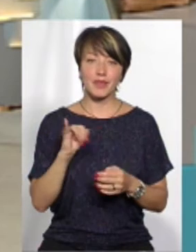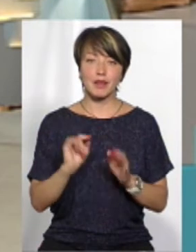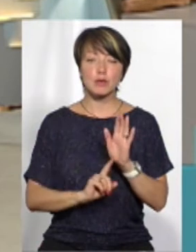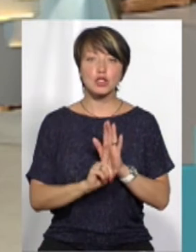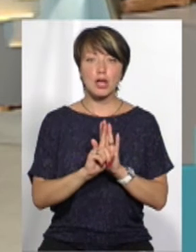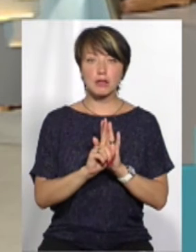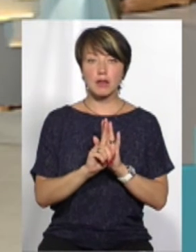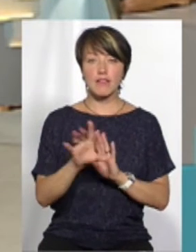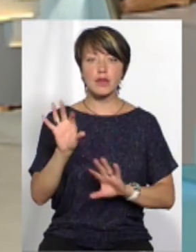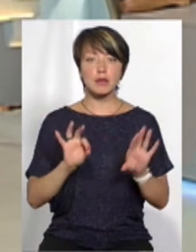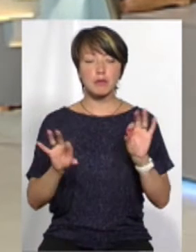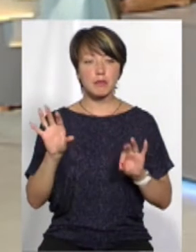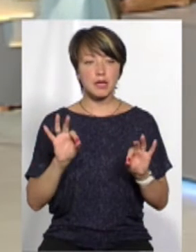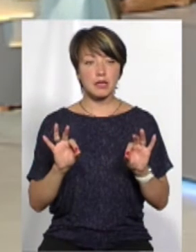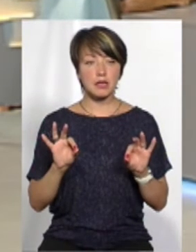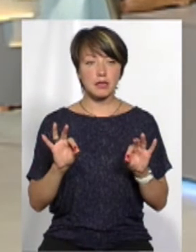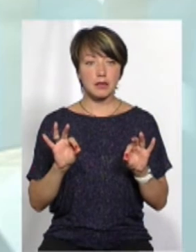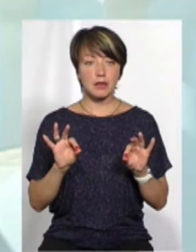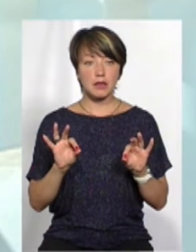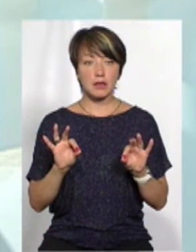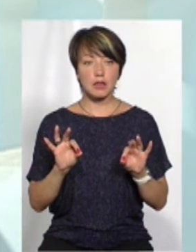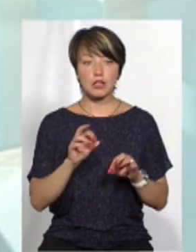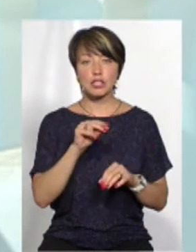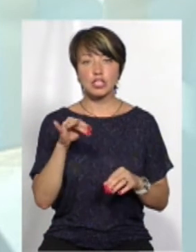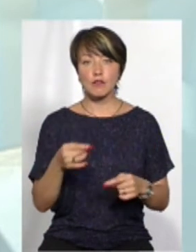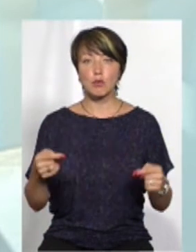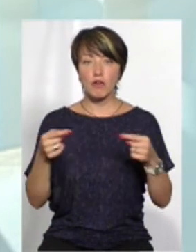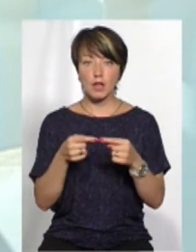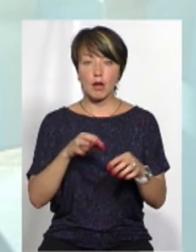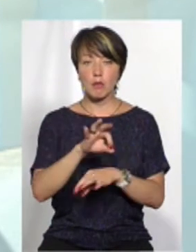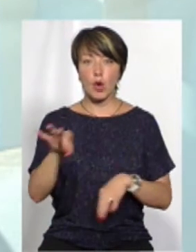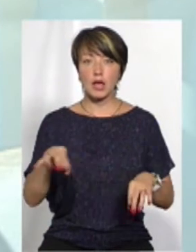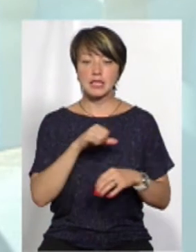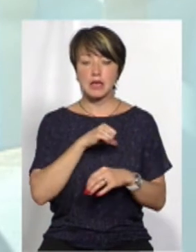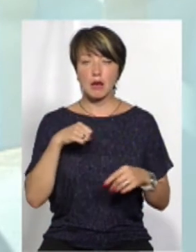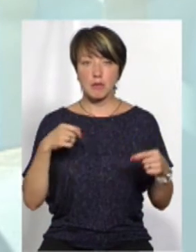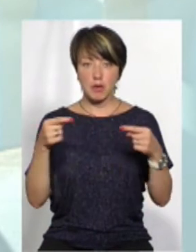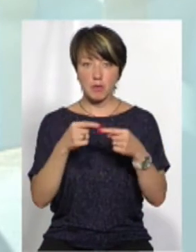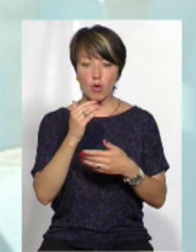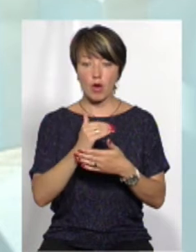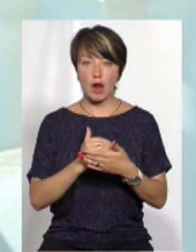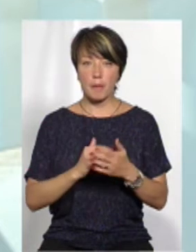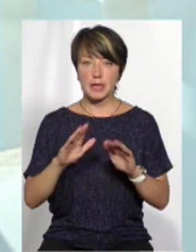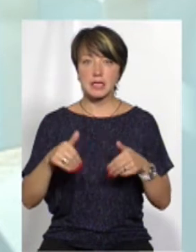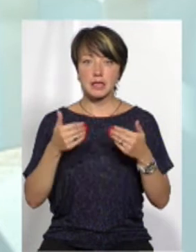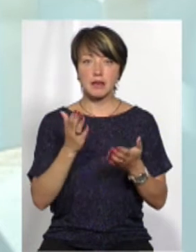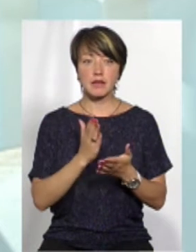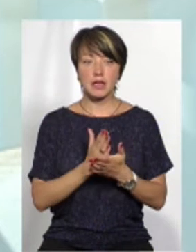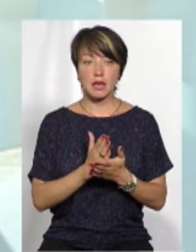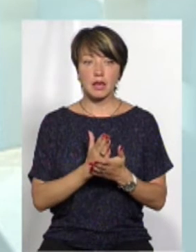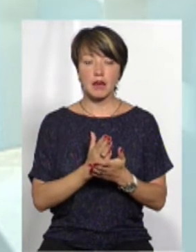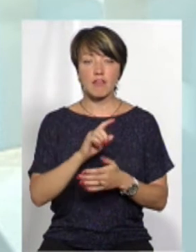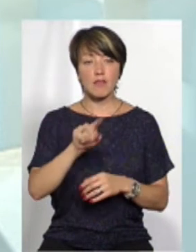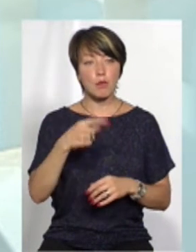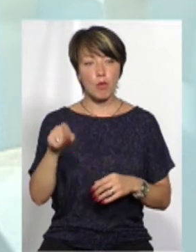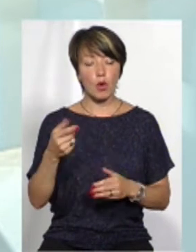Спочатку йде відбір до того, чи відповідає проєкт самій програмі. Тобто в програмі громадської ініціативи є